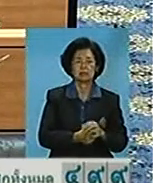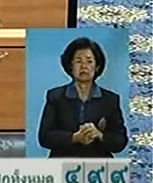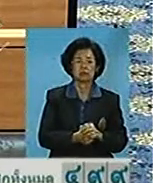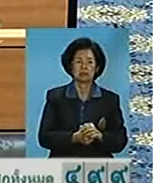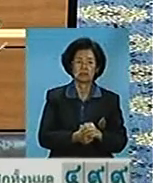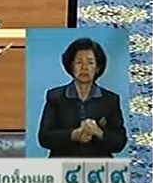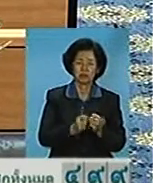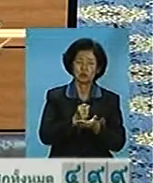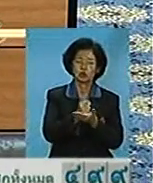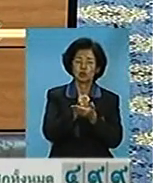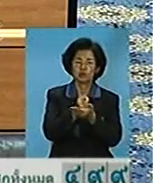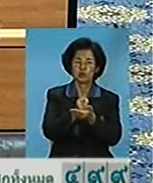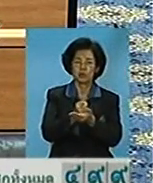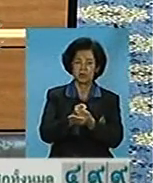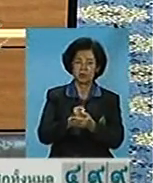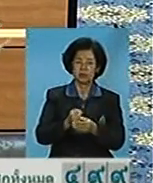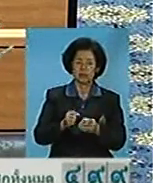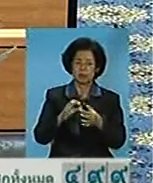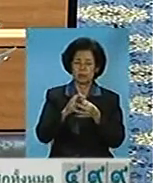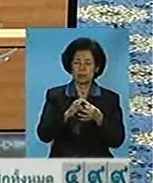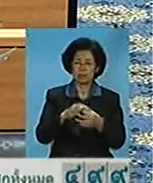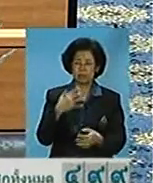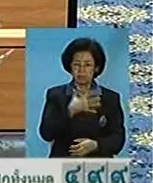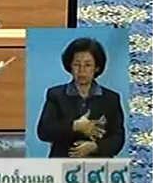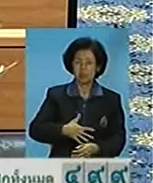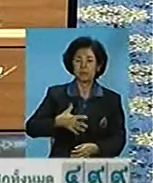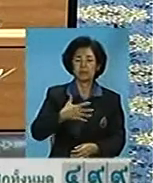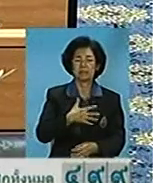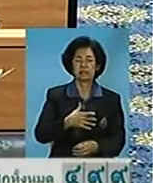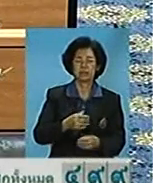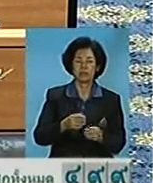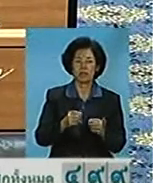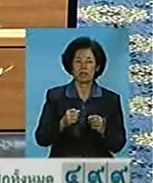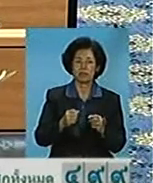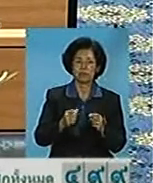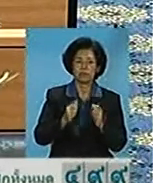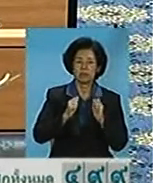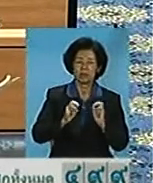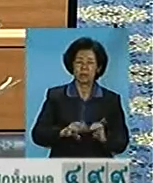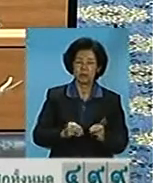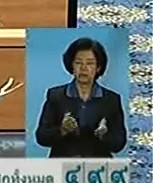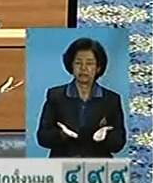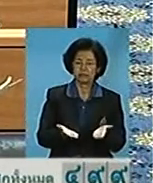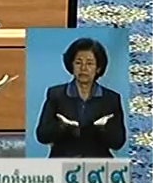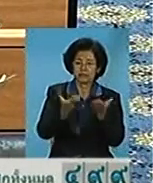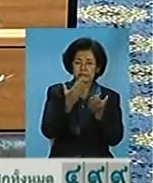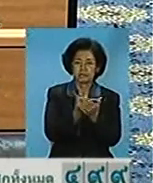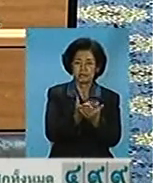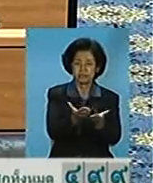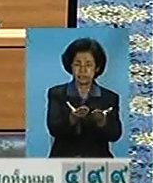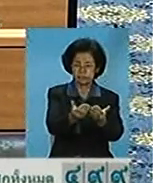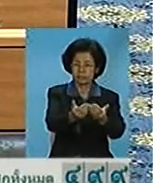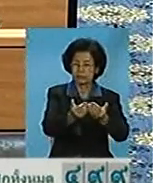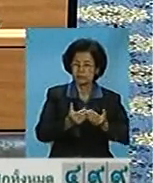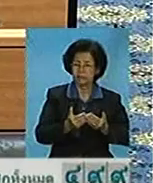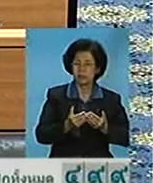สังคมและสุขภาพสุขอนามัยเพื่อยกระดับรายได้และคุณภาพชีวิตให้ดี